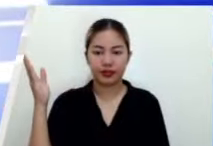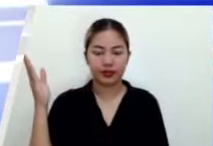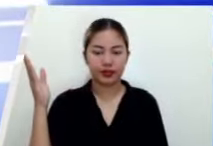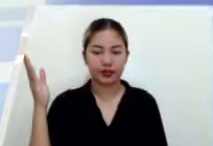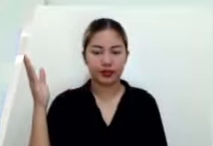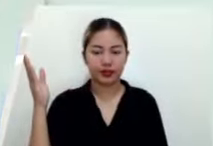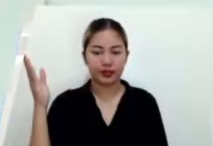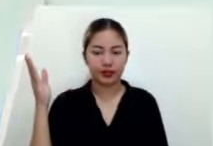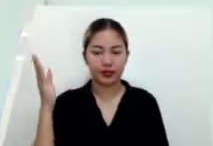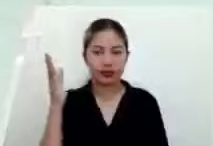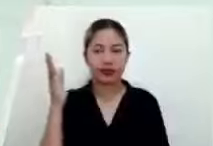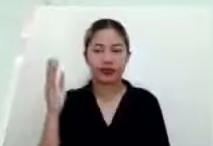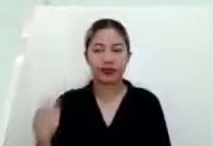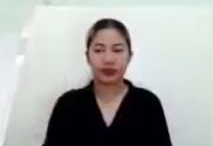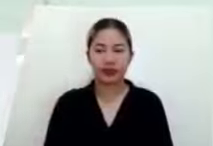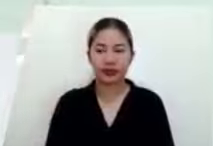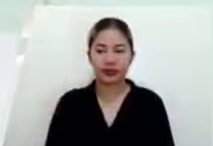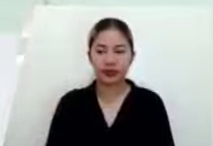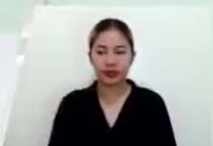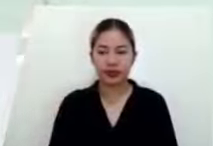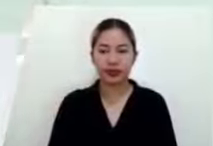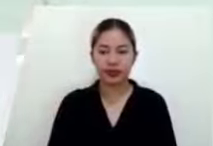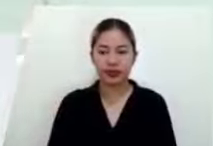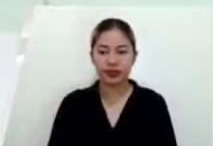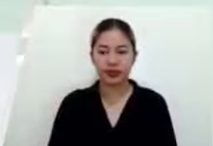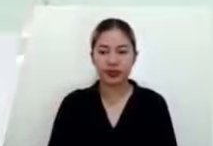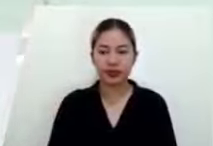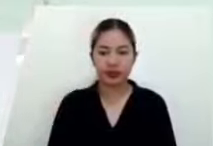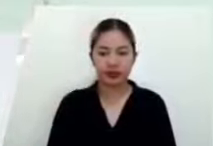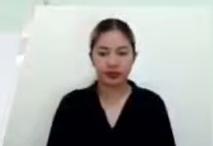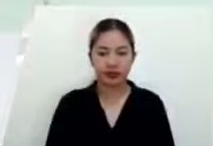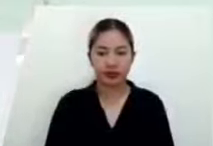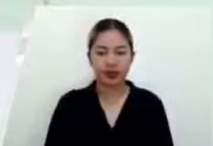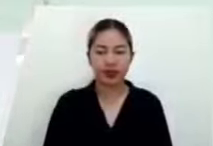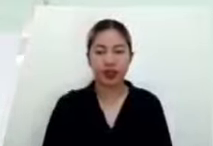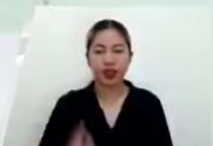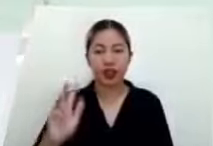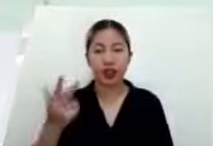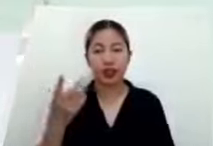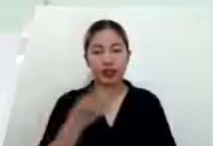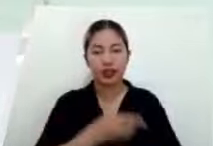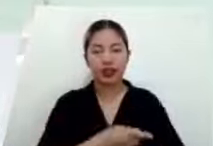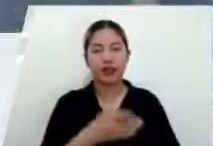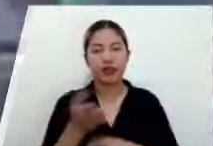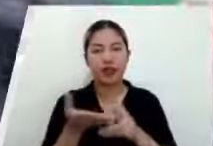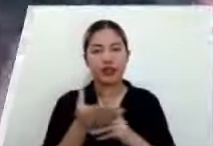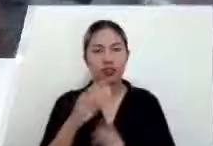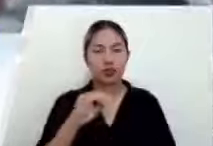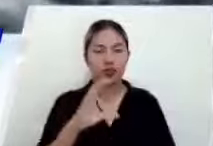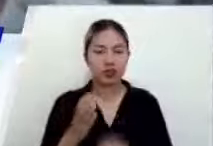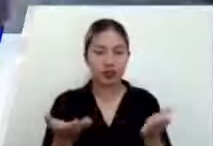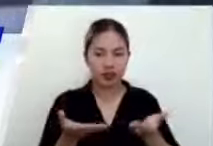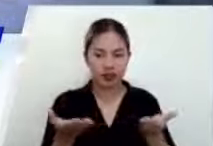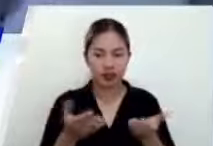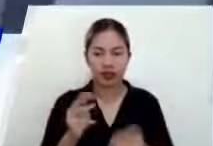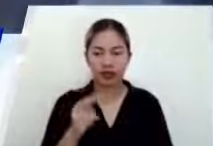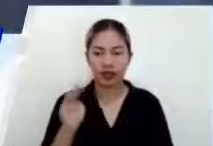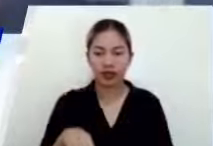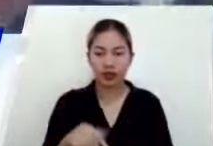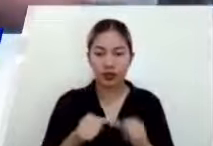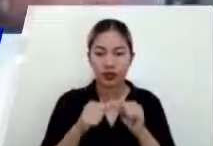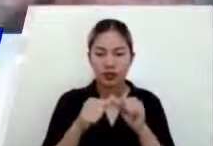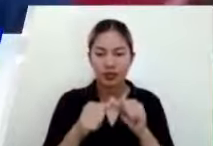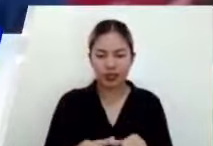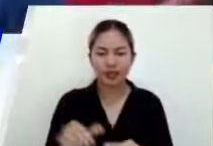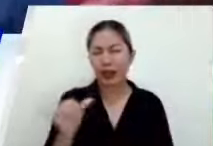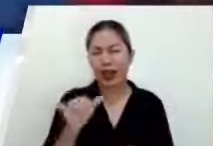Yes, Connie! Sa ikatlong araw nga ng filing ng COC dito sa Manila, patuloy din ang festive mood na hatid ng mga